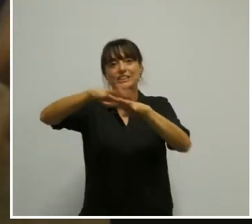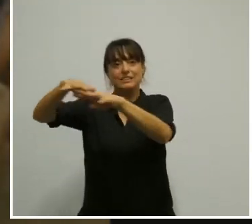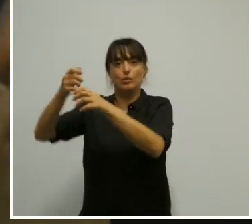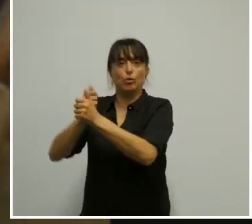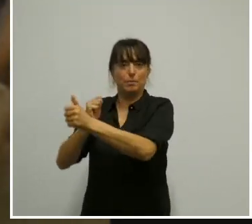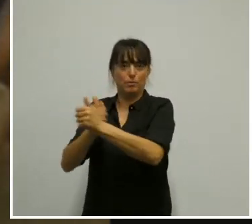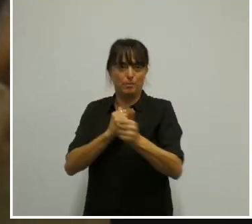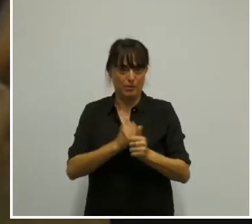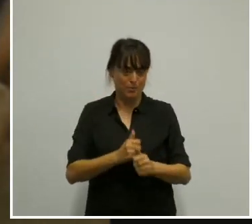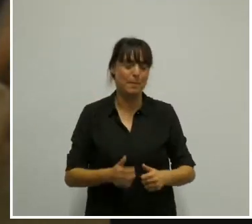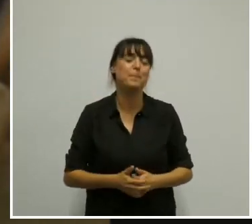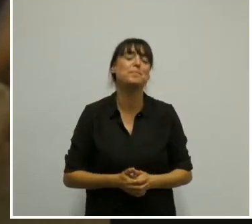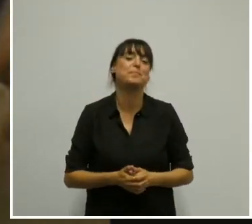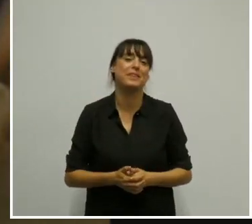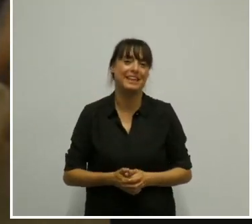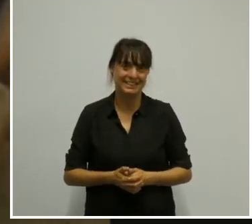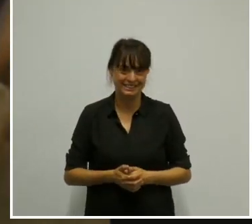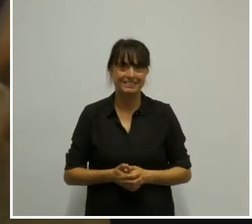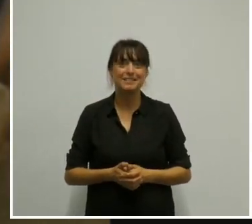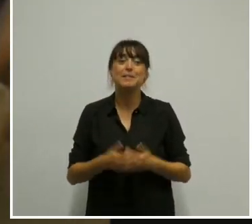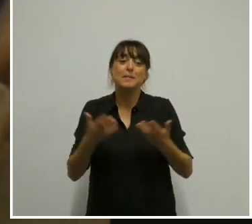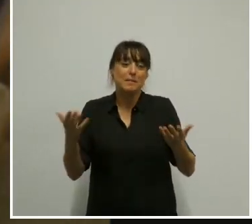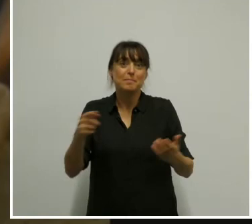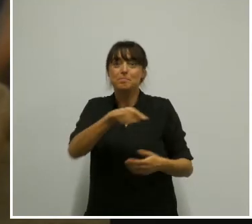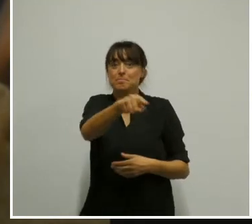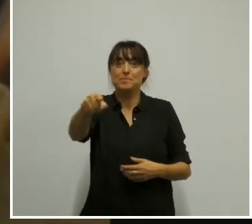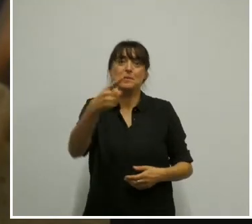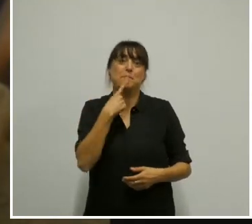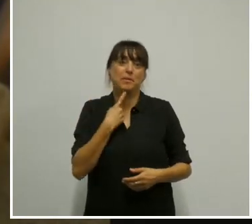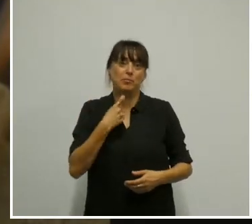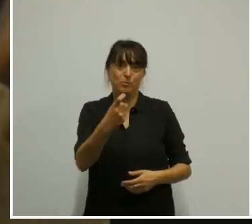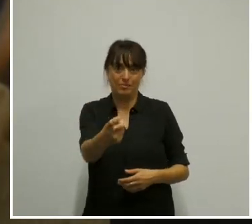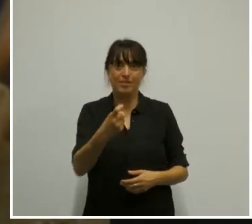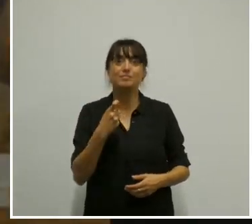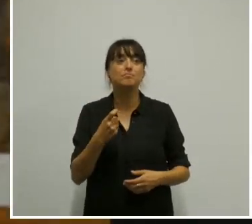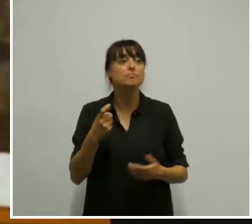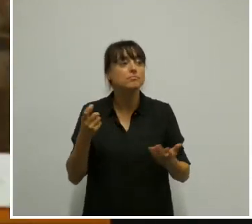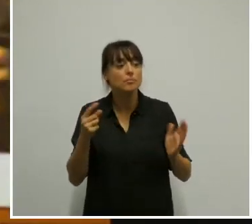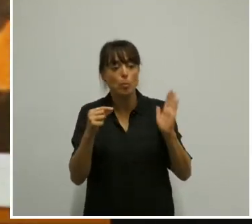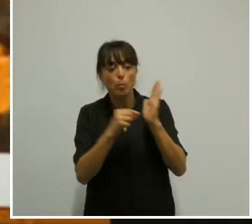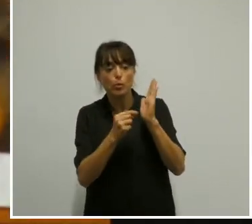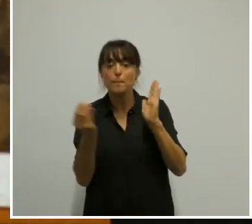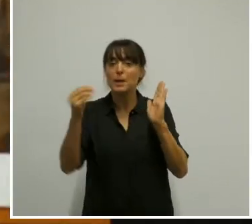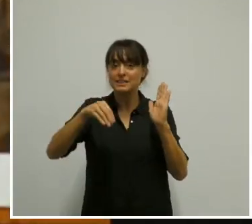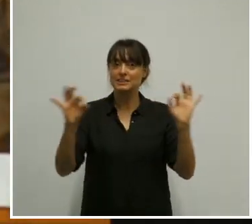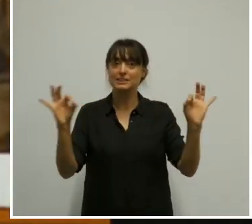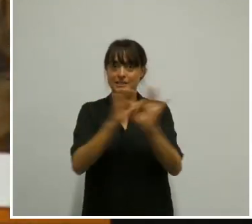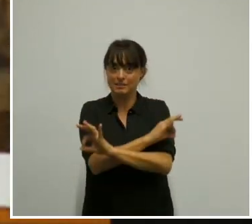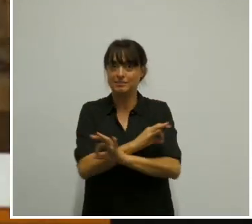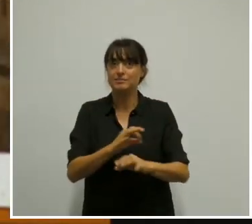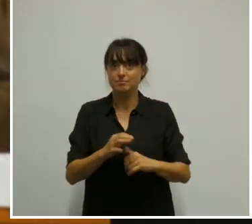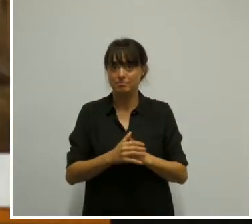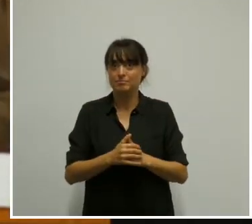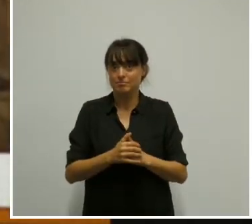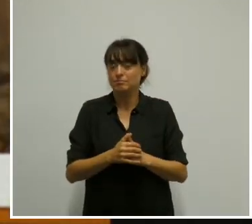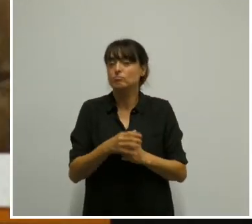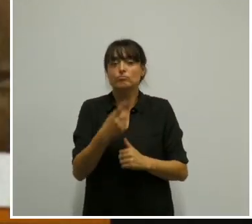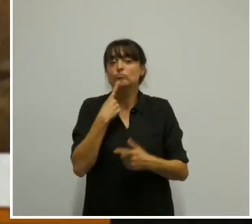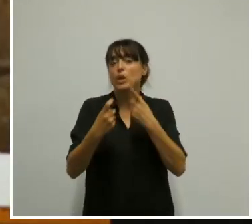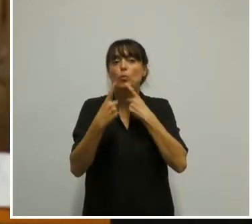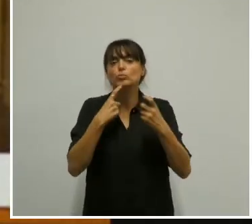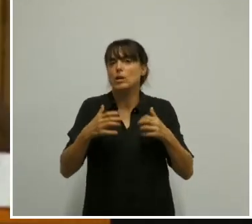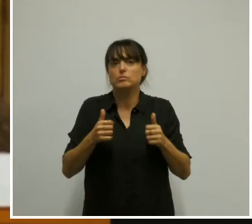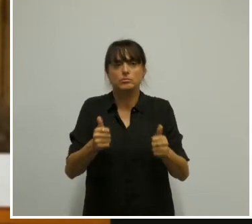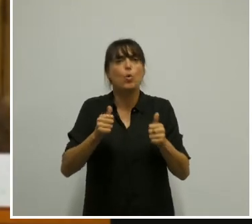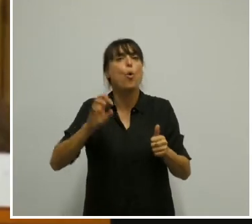Llavors, bueno, dit això, obro torn de paraules i ja seria, ja com no hi ha més punts, ja podeu entrar en aquest punt o en el que vulgueu